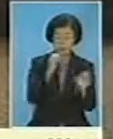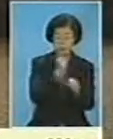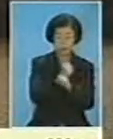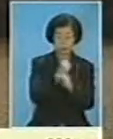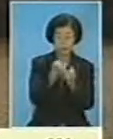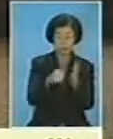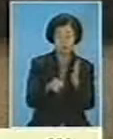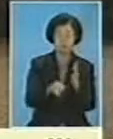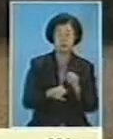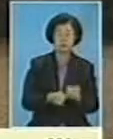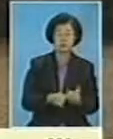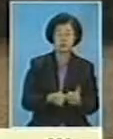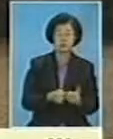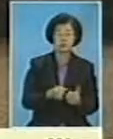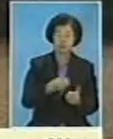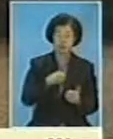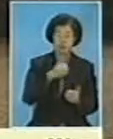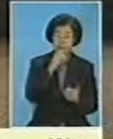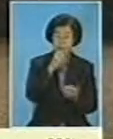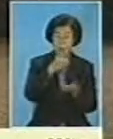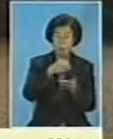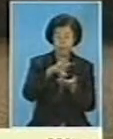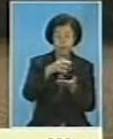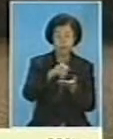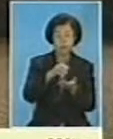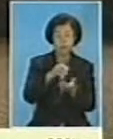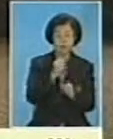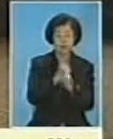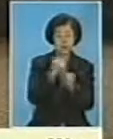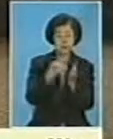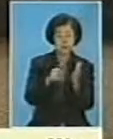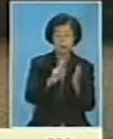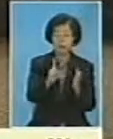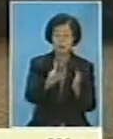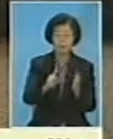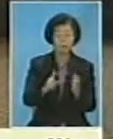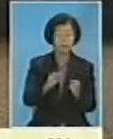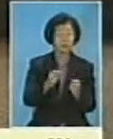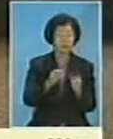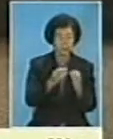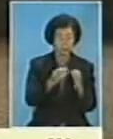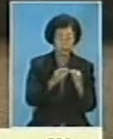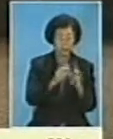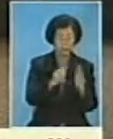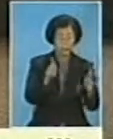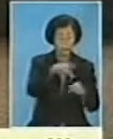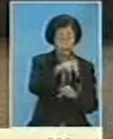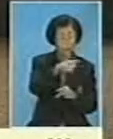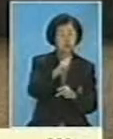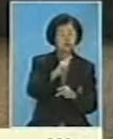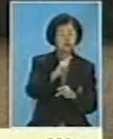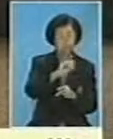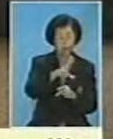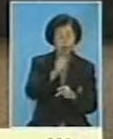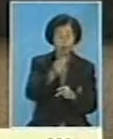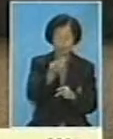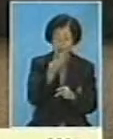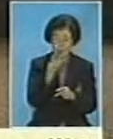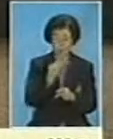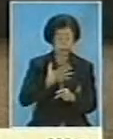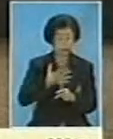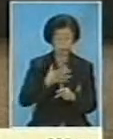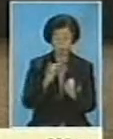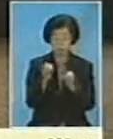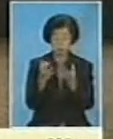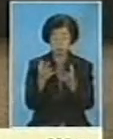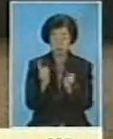าและขอเรียนย้ำว่าการกระทำผิดใดๆที่คณะกรรมการปปช.กล่าวหาผมนั้นไม่ปราก